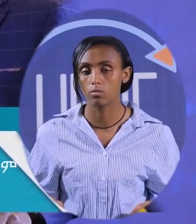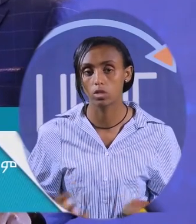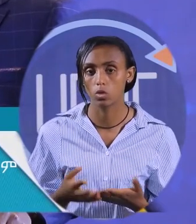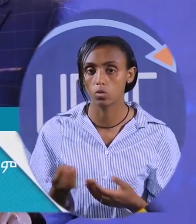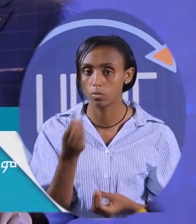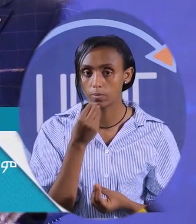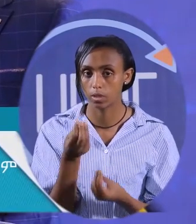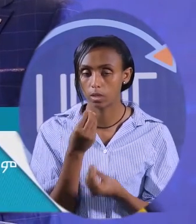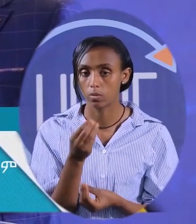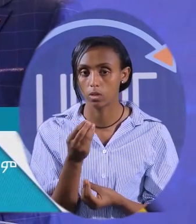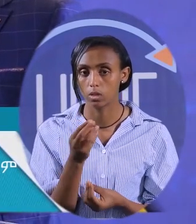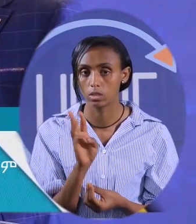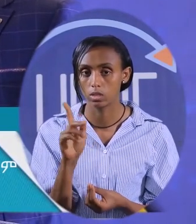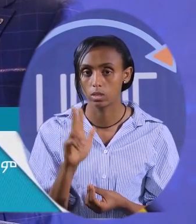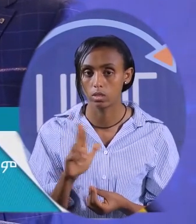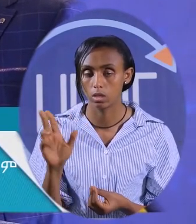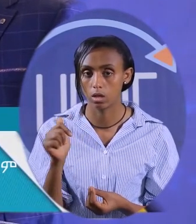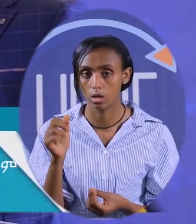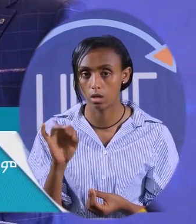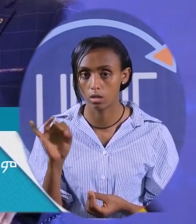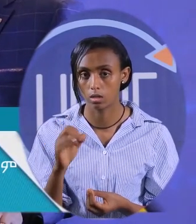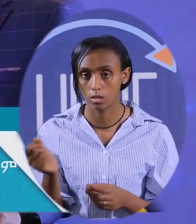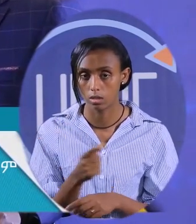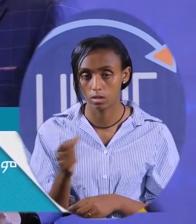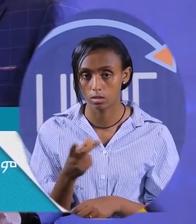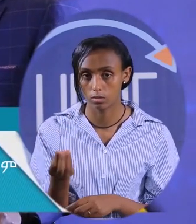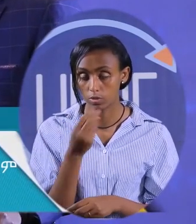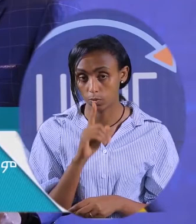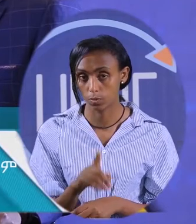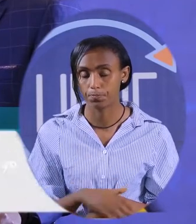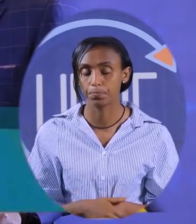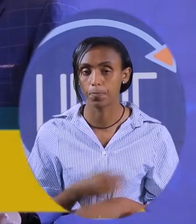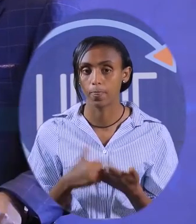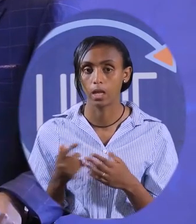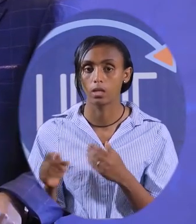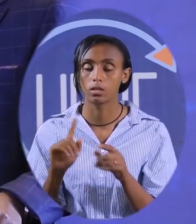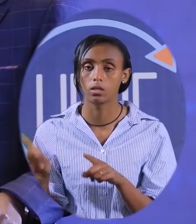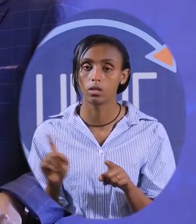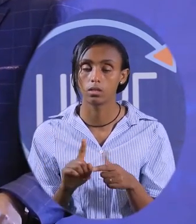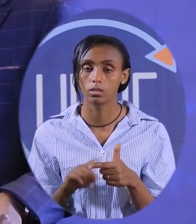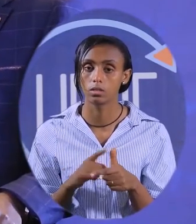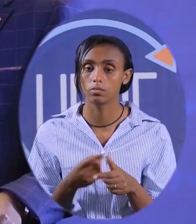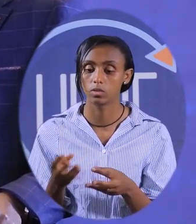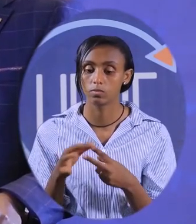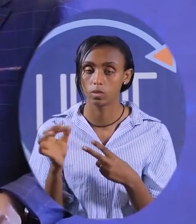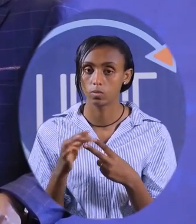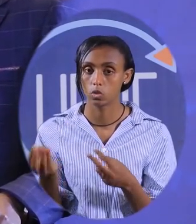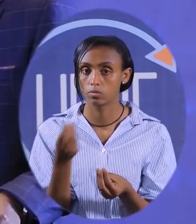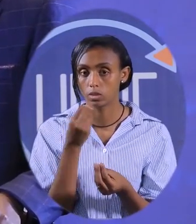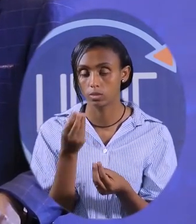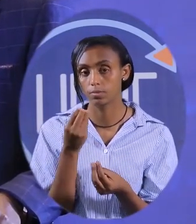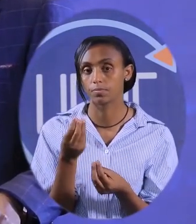በአብዛኛው ምን መገበው በዚህ ሲሪያል ቤዝድ አዝርት ቤዝድ ምግብ ነው ይሄን እንግዲህ የምንበላው